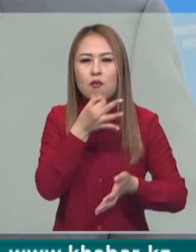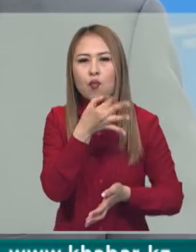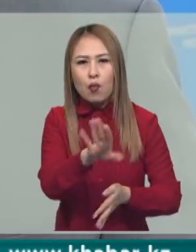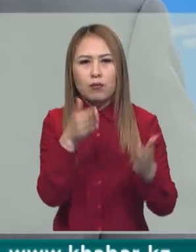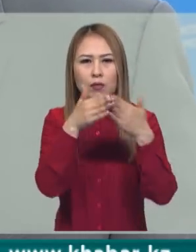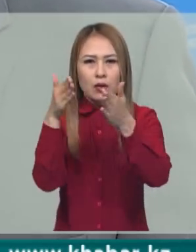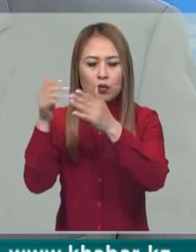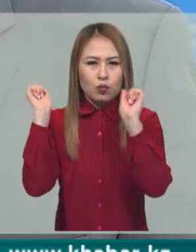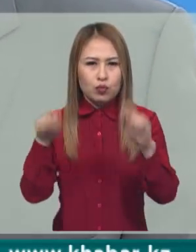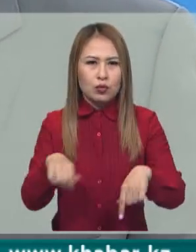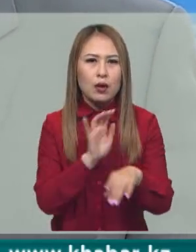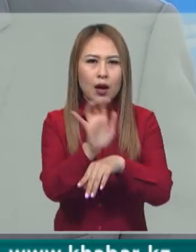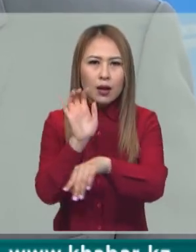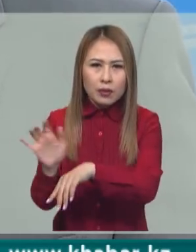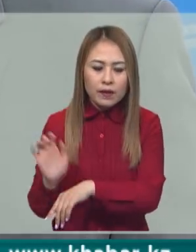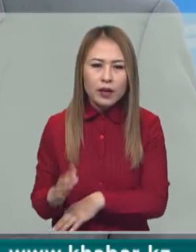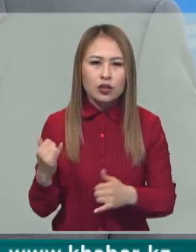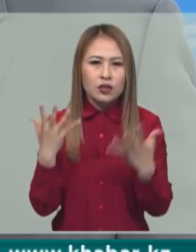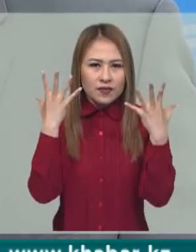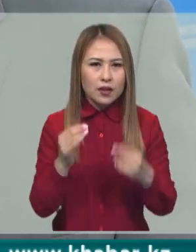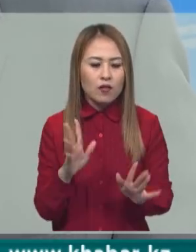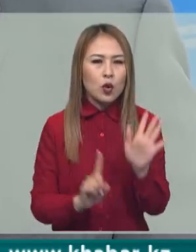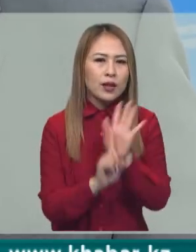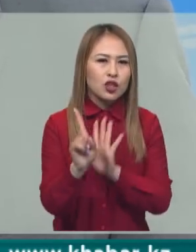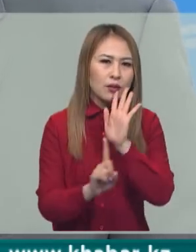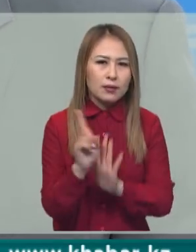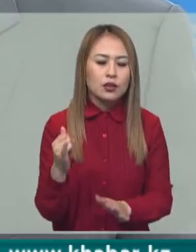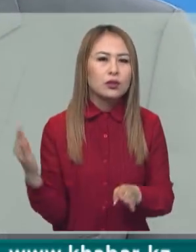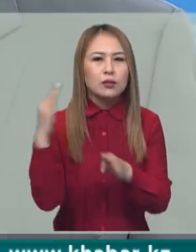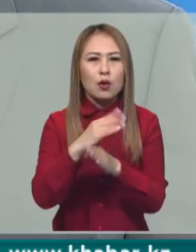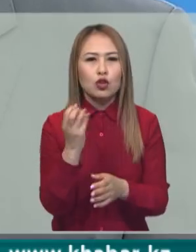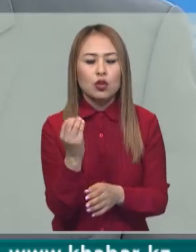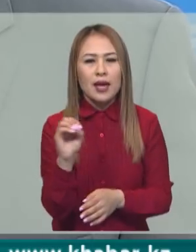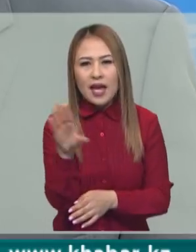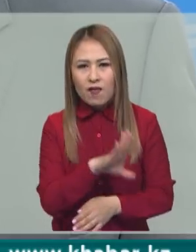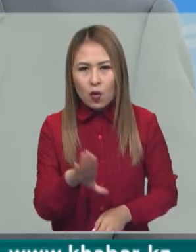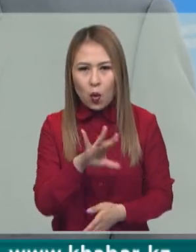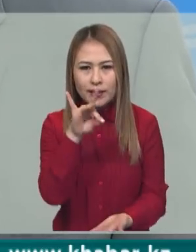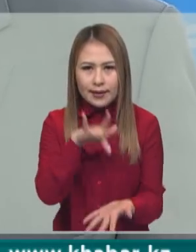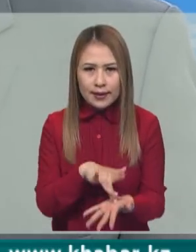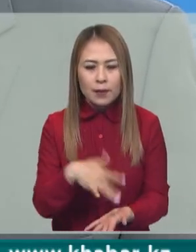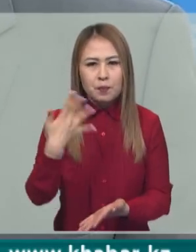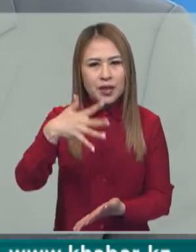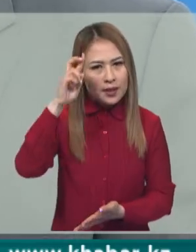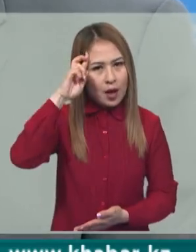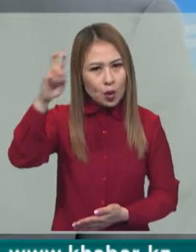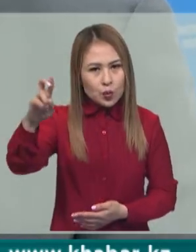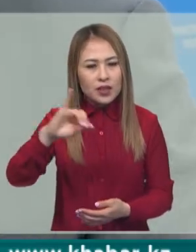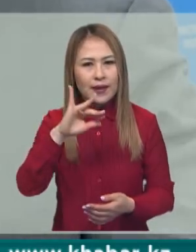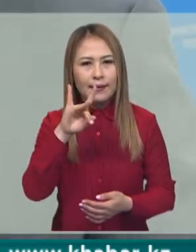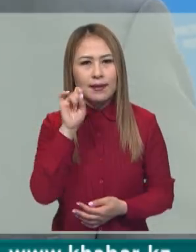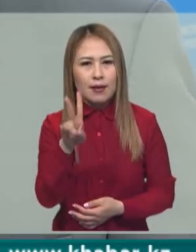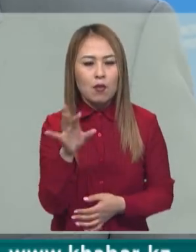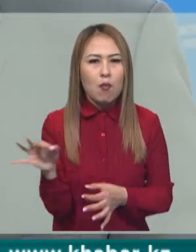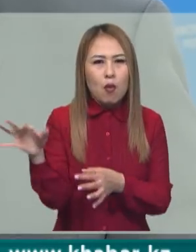түкпіріне өнім тасымалдай аламыз. Және бұл тек бастамасы ғана. Сондай-ақ біз Еуроодақтың 50-ден астам қаласына және Иран